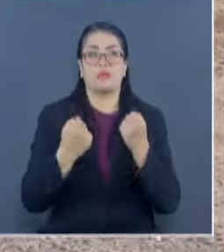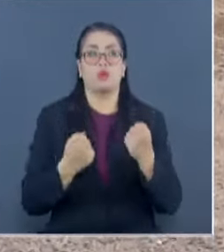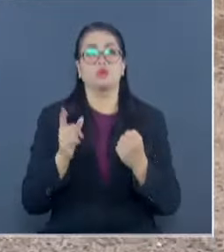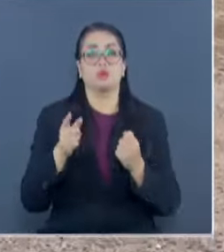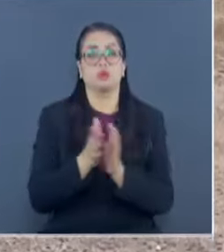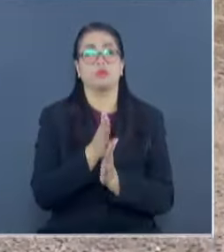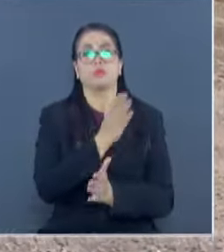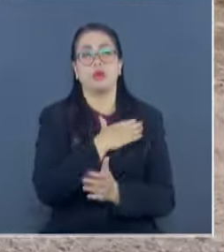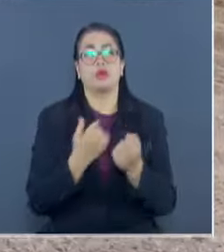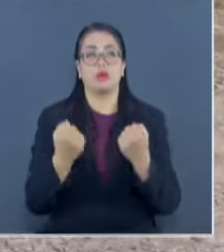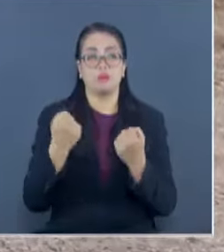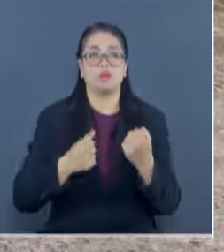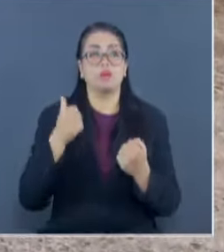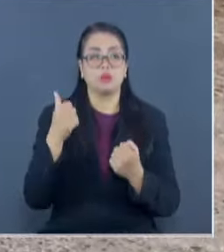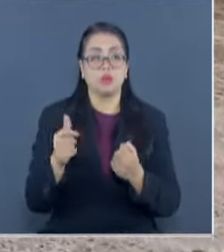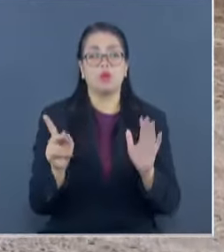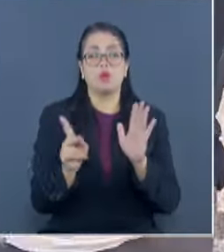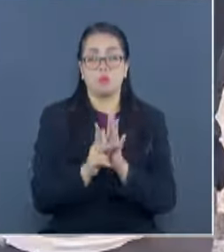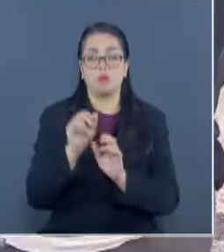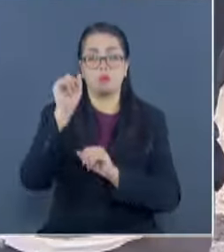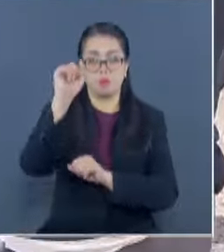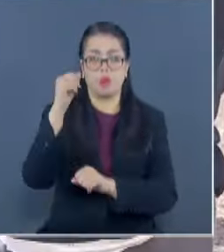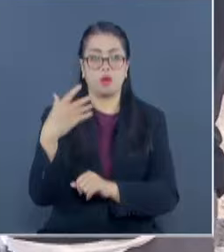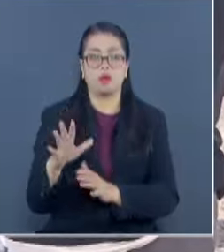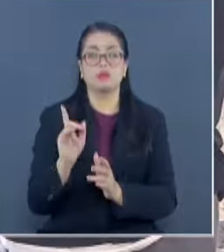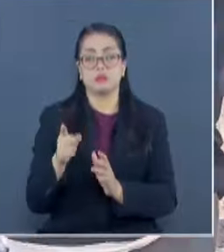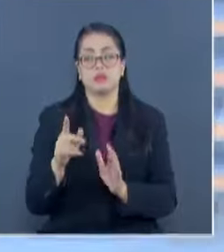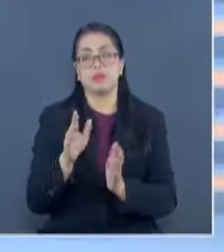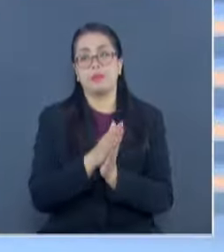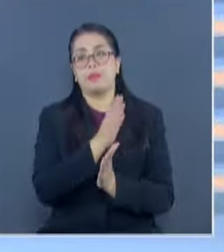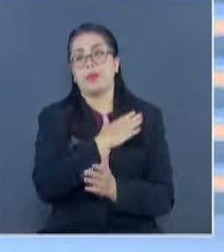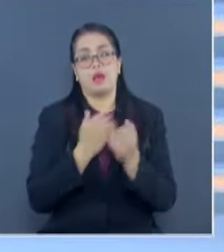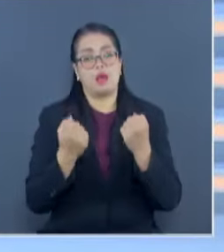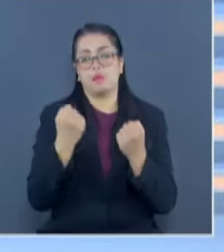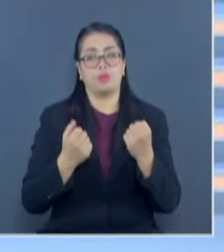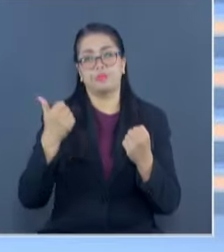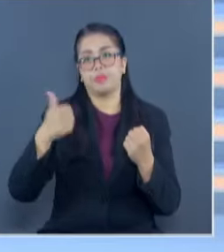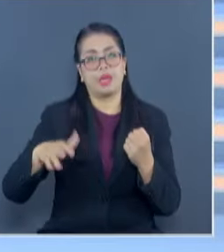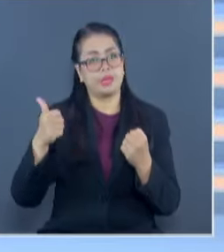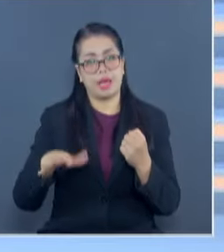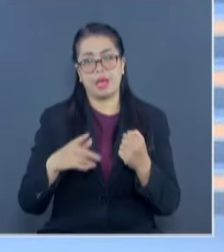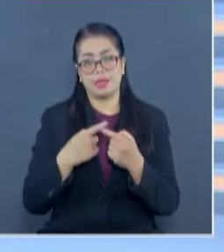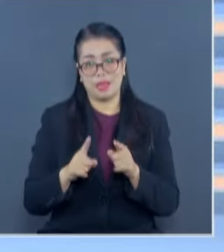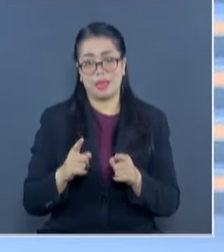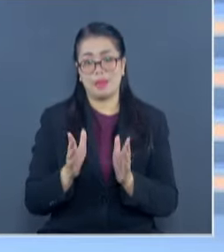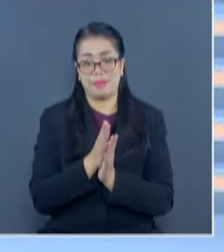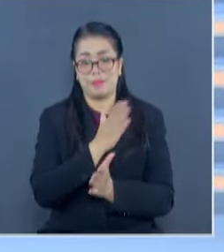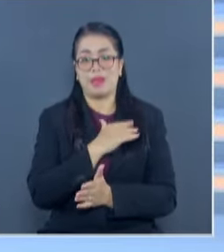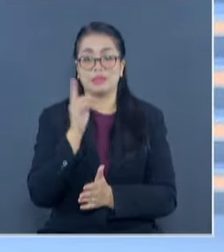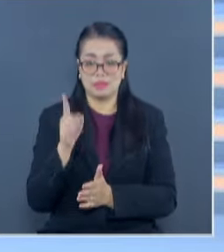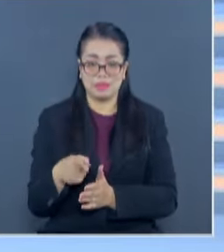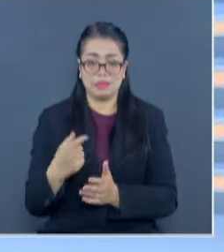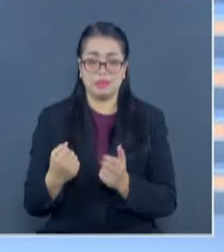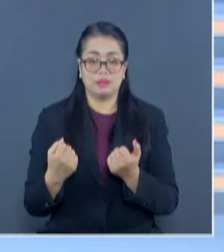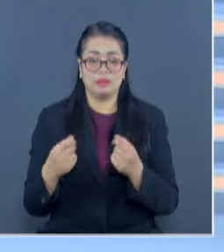แล้วนะฮะมหาเถรสมาคมเคยมีการออกกฎออกระเบียบกันมาแล้วว่าพระไม่สามารถขับรถได้แต่ที่สำคัญพระจริงๆแล้วต่อให้ไม่ใ